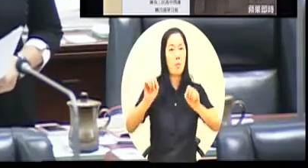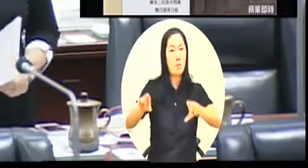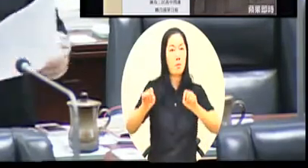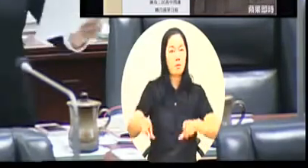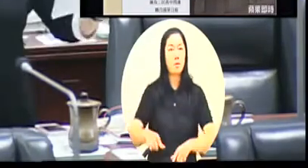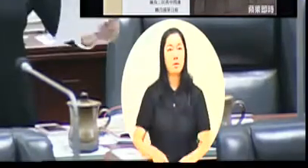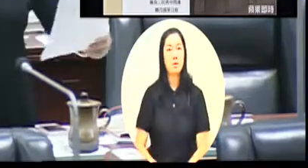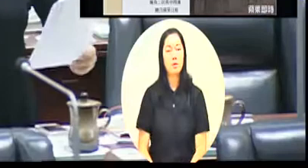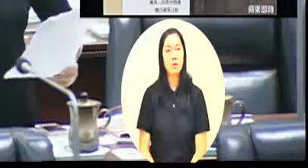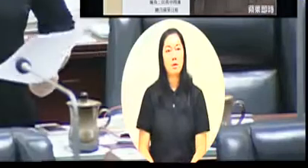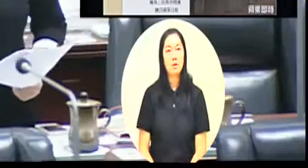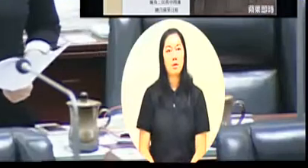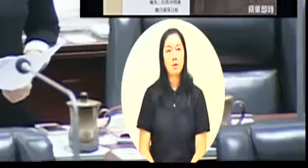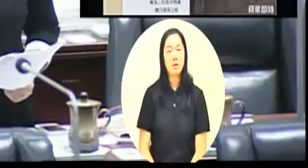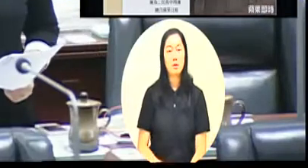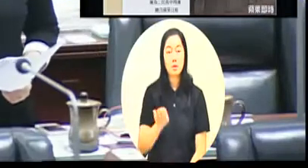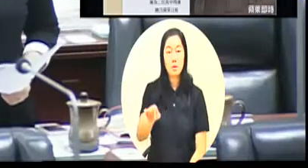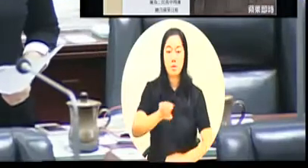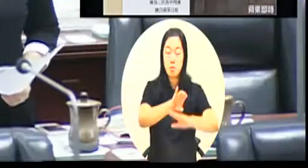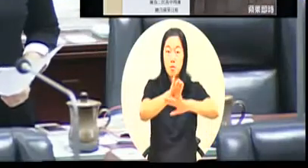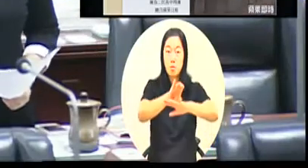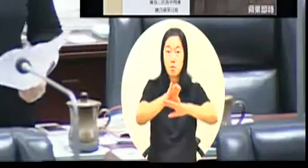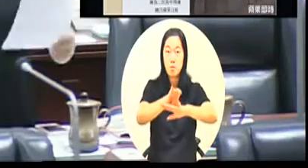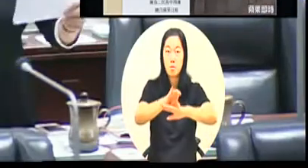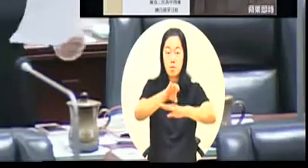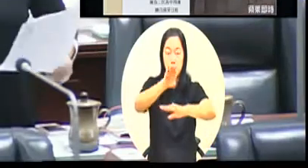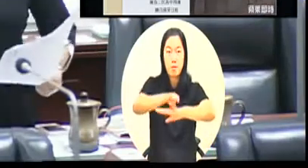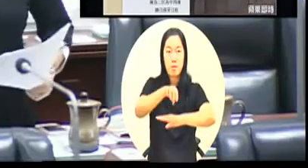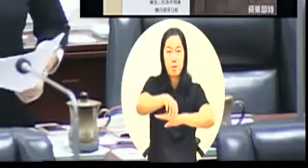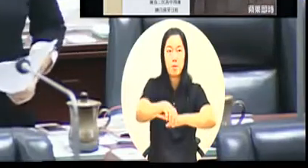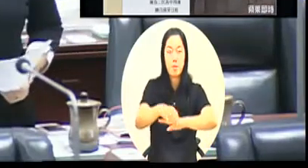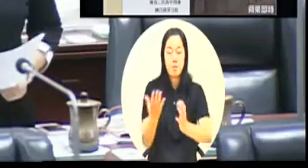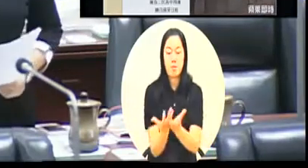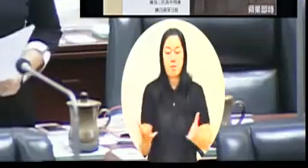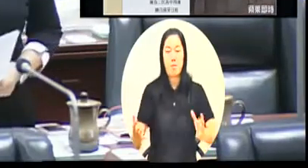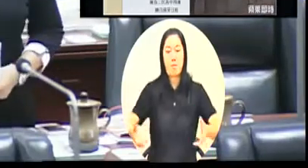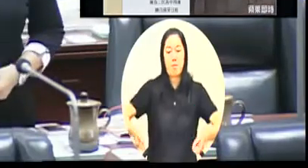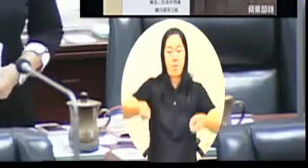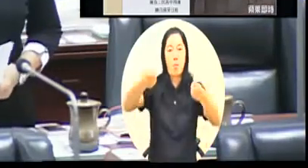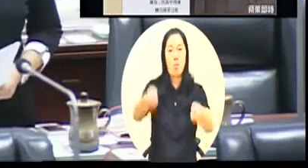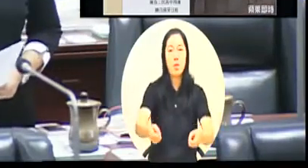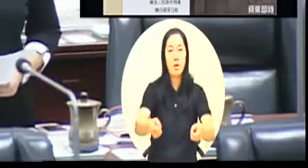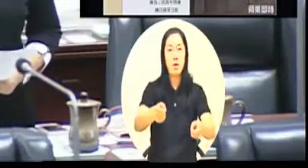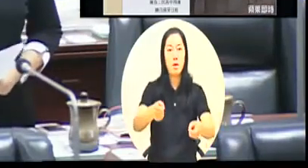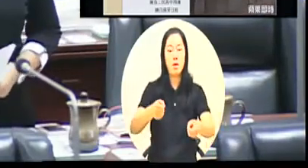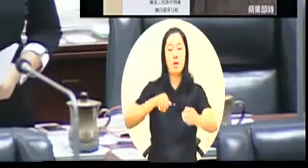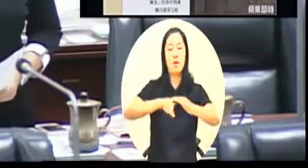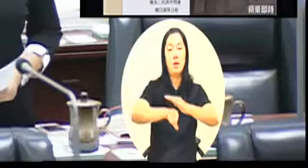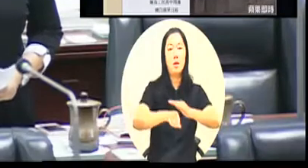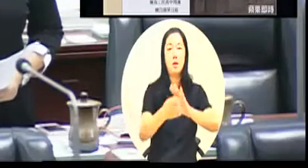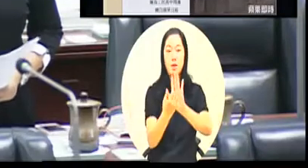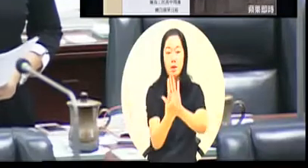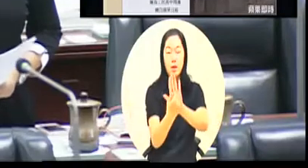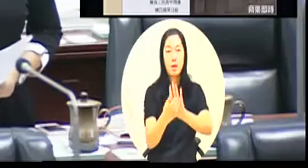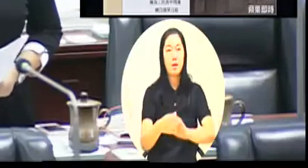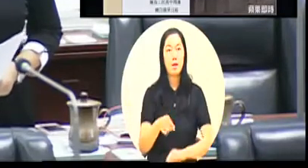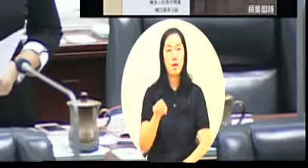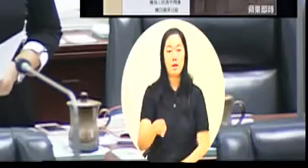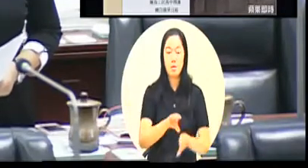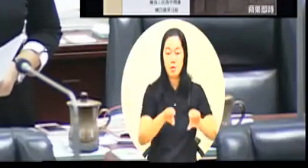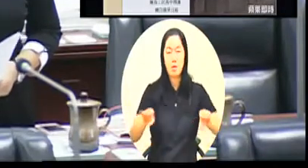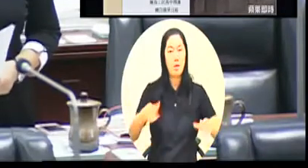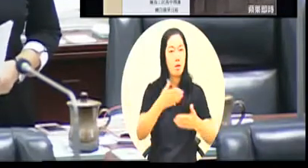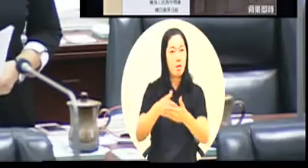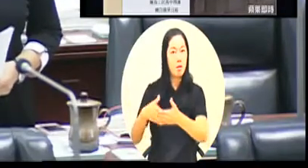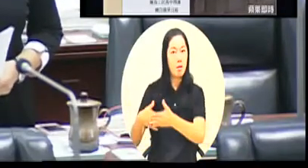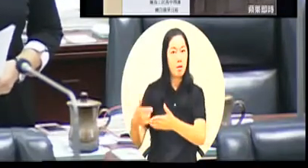车子啊，在那个汽车的停车上面放一个树，就不让人家放车子了。我们的这个行车停车位已经减少